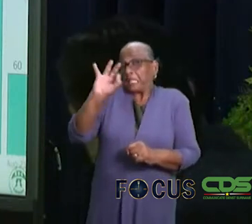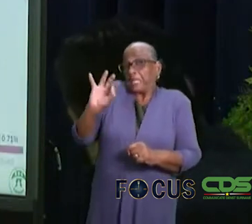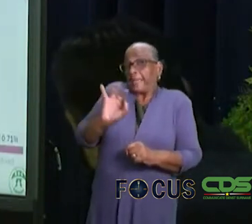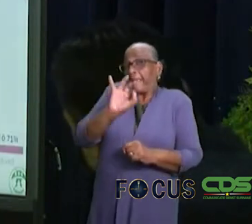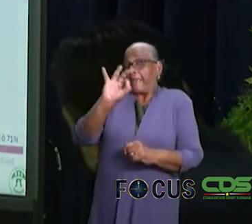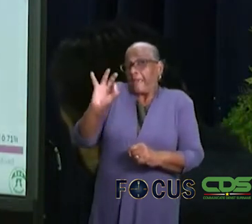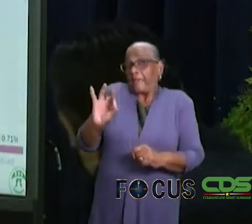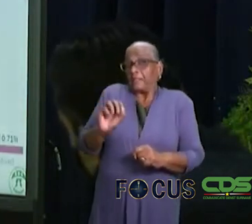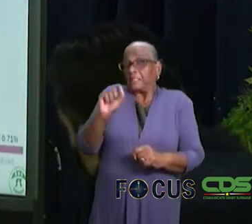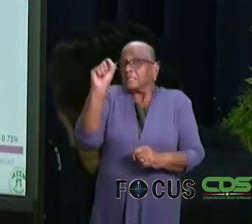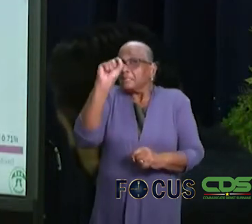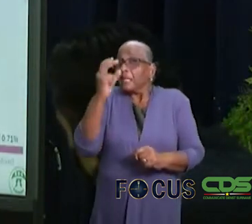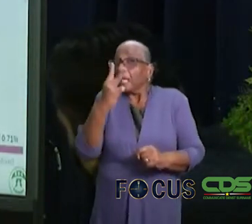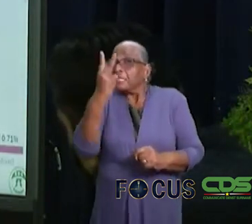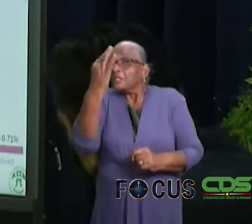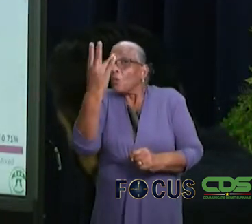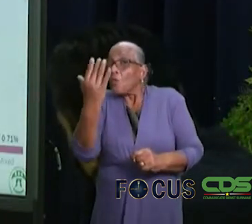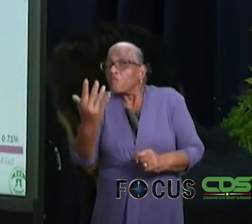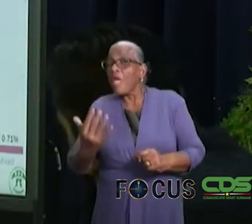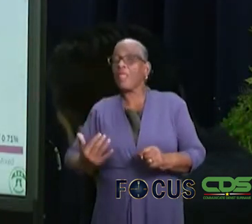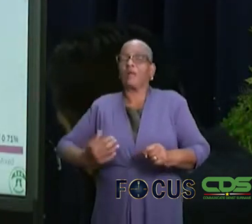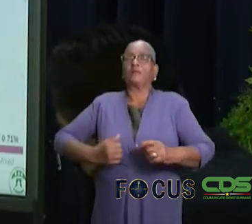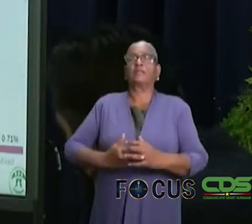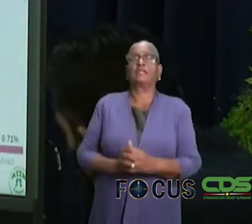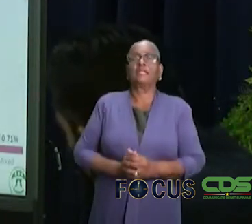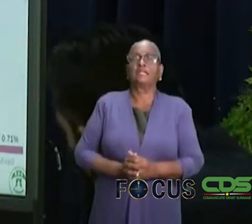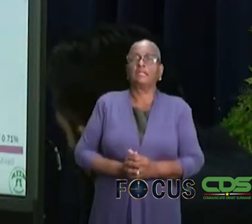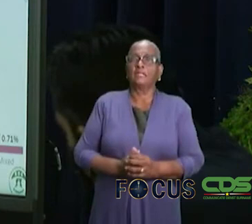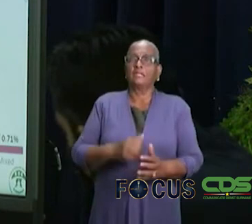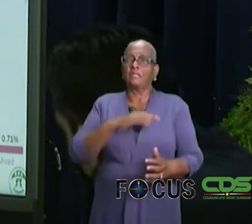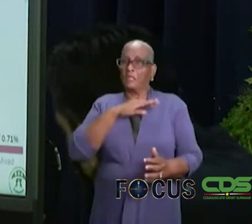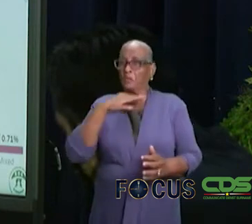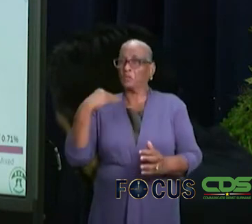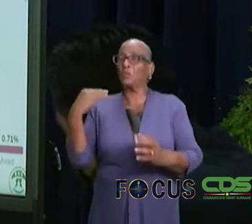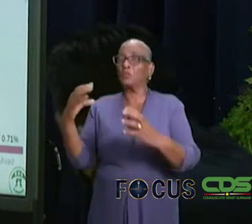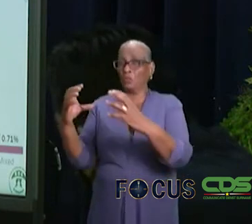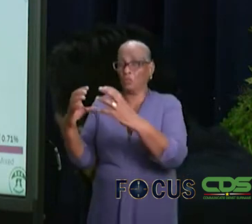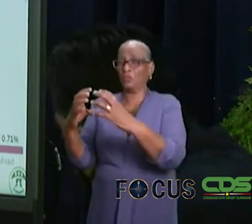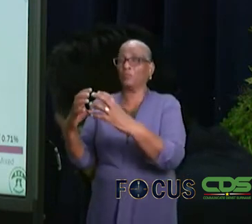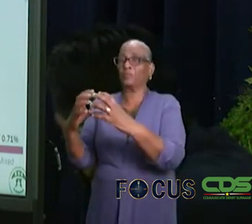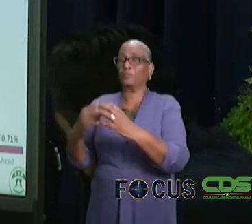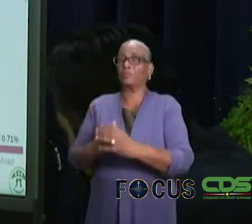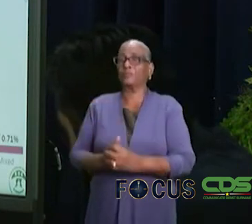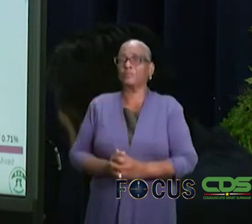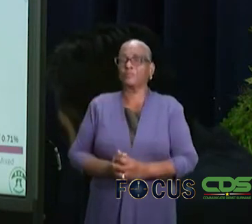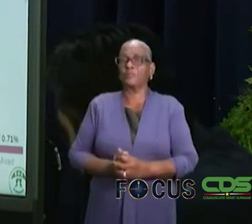cijfers. De sterfte naar etnische groep is